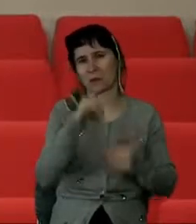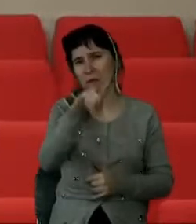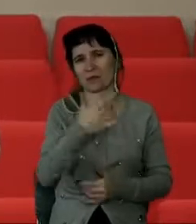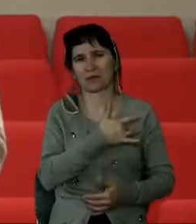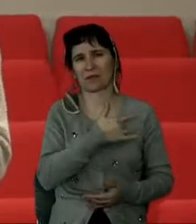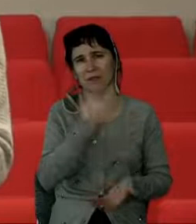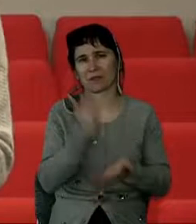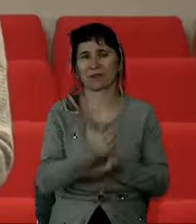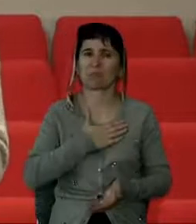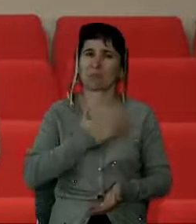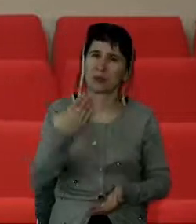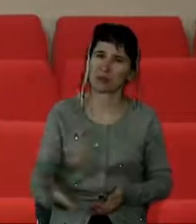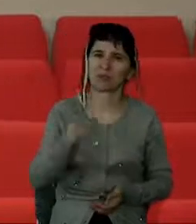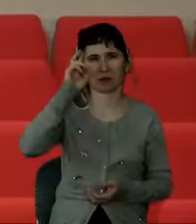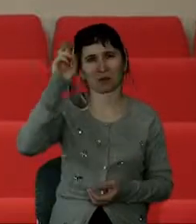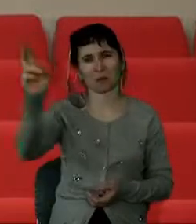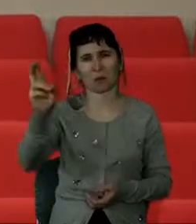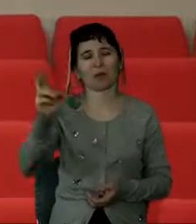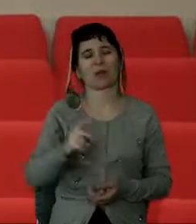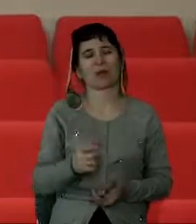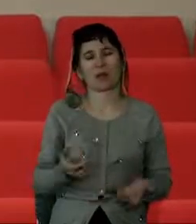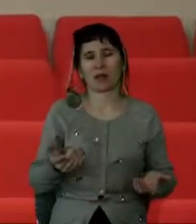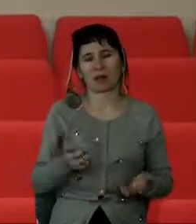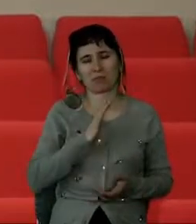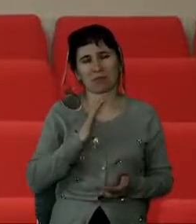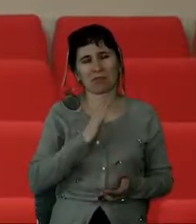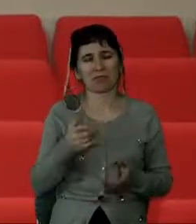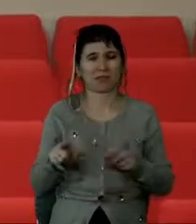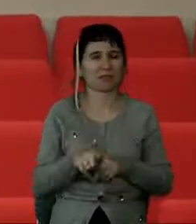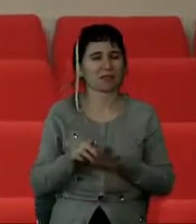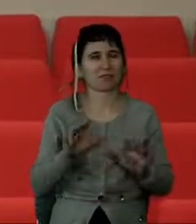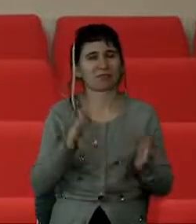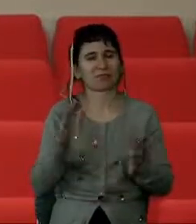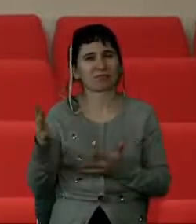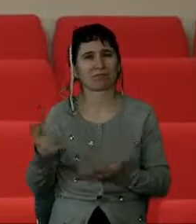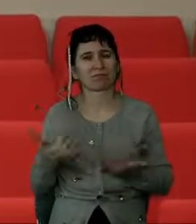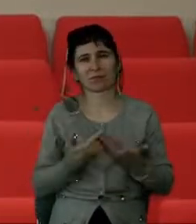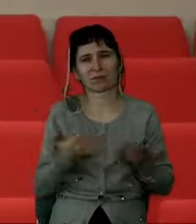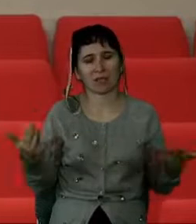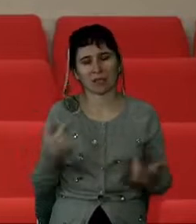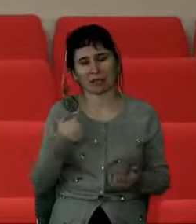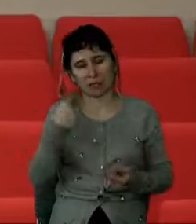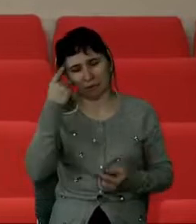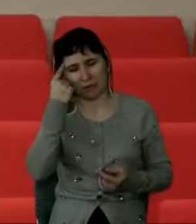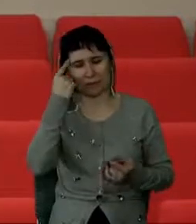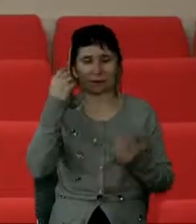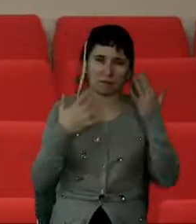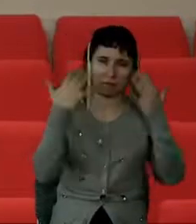серце. Інколи, знаєте, буває, коли їдеш на служіння, ти багато за які речі